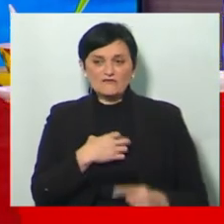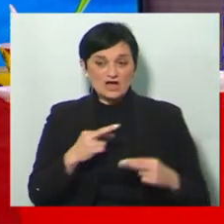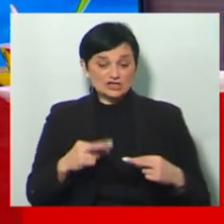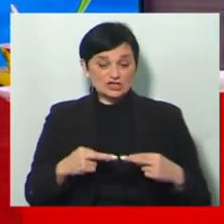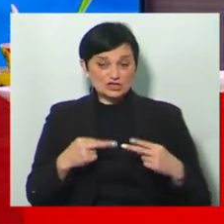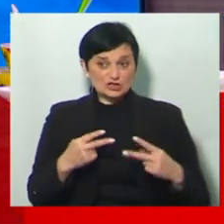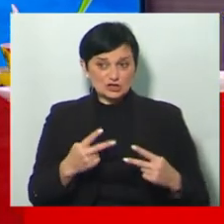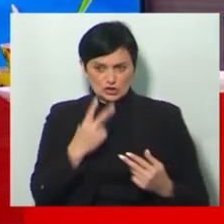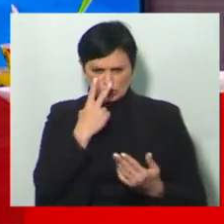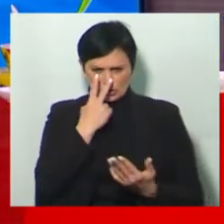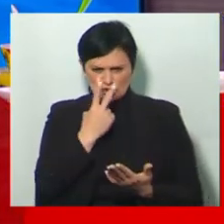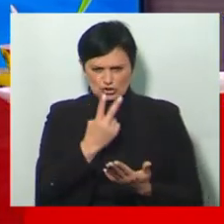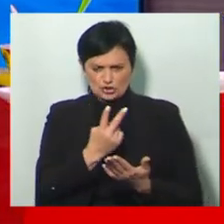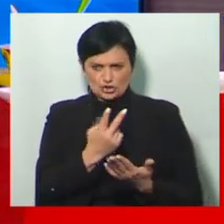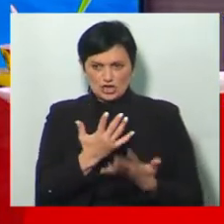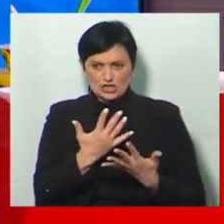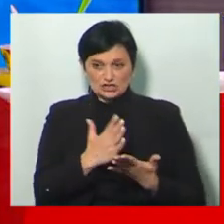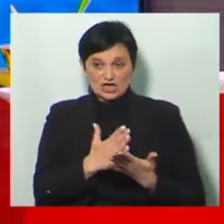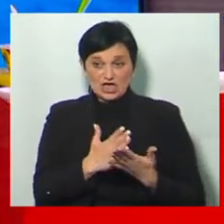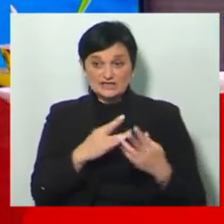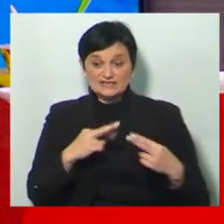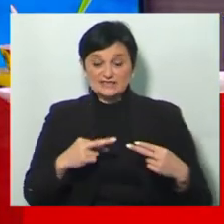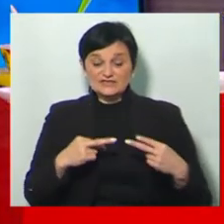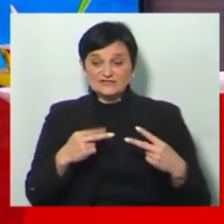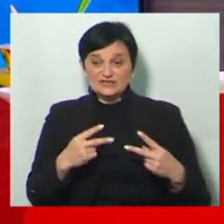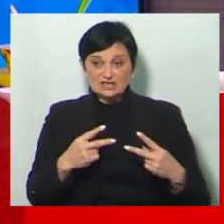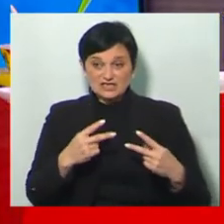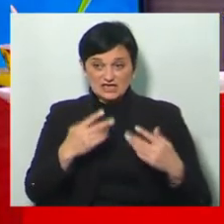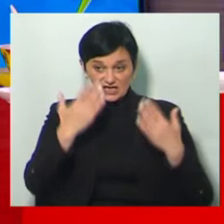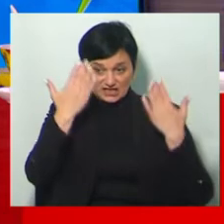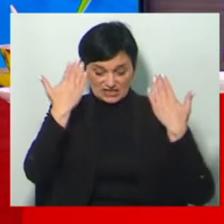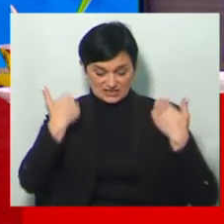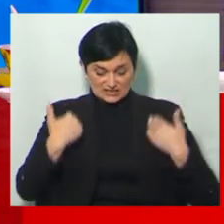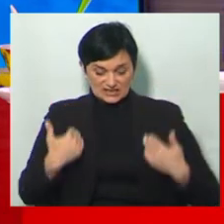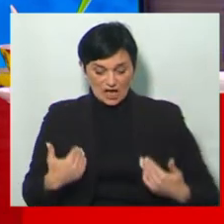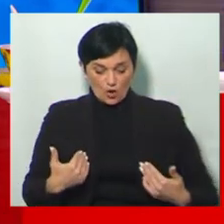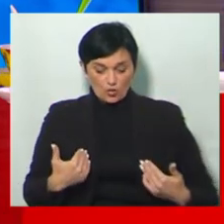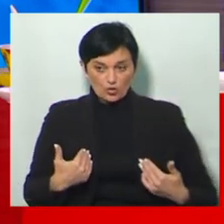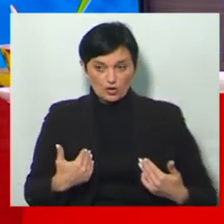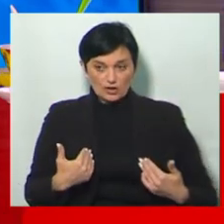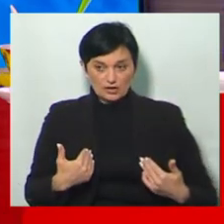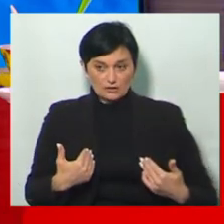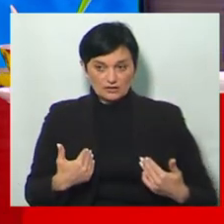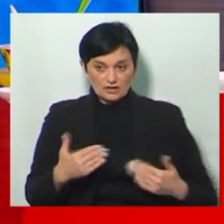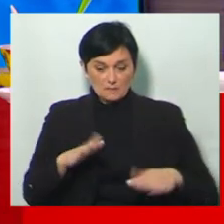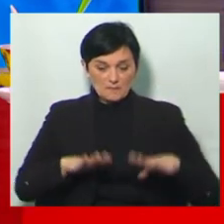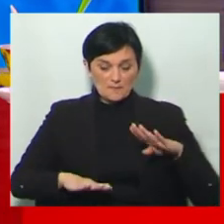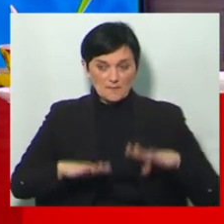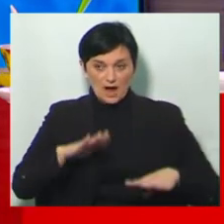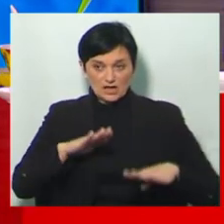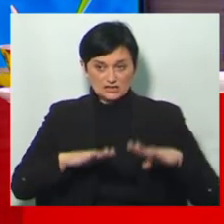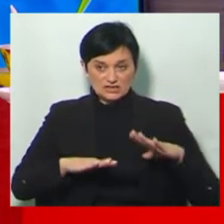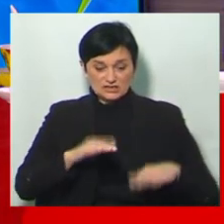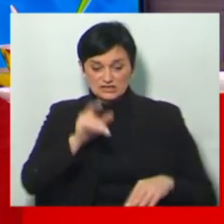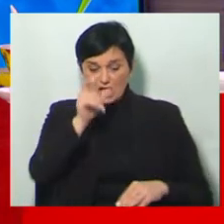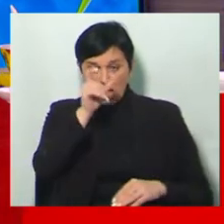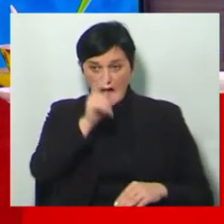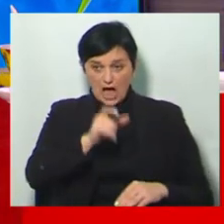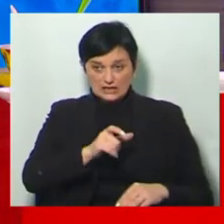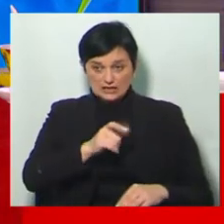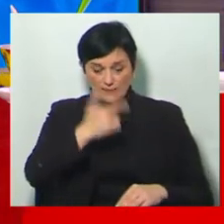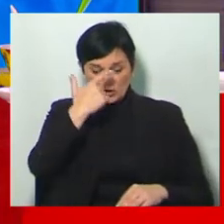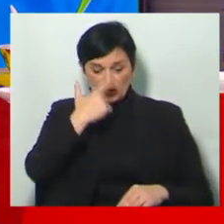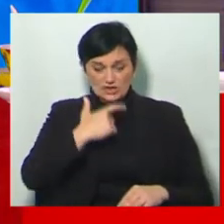რომელიც თვალით შესამჩნევია, ეს არის ცვლილება სხეულის მასისა და ადამიანის